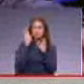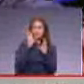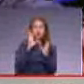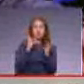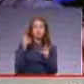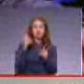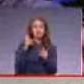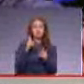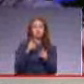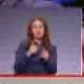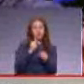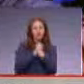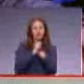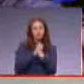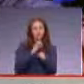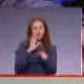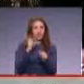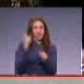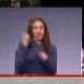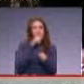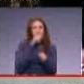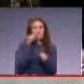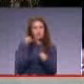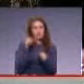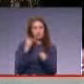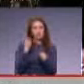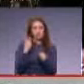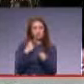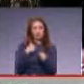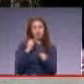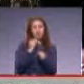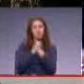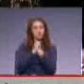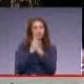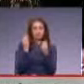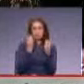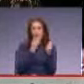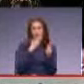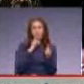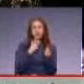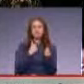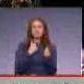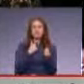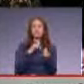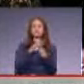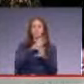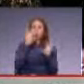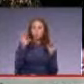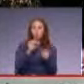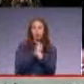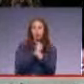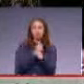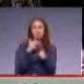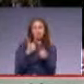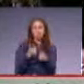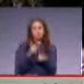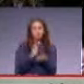في المية من اللي انت عملتيه في حياتك حقق لك ذاتك؟ لا حققت حاجات كتير الحمد لله، الحمد لله، الحمد